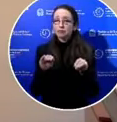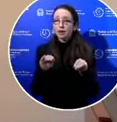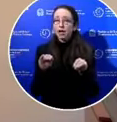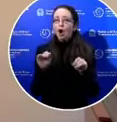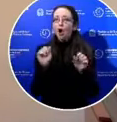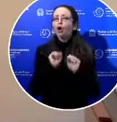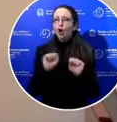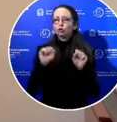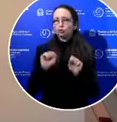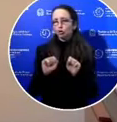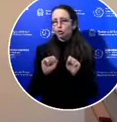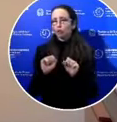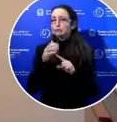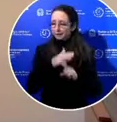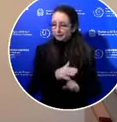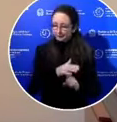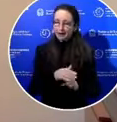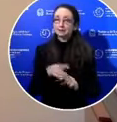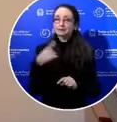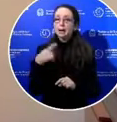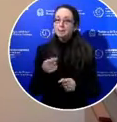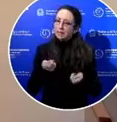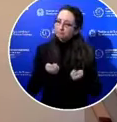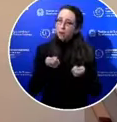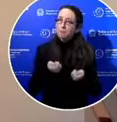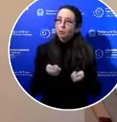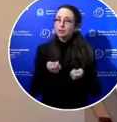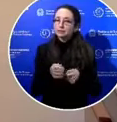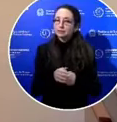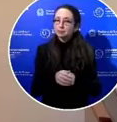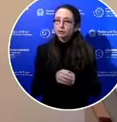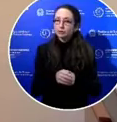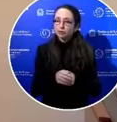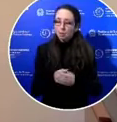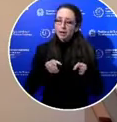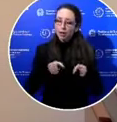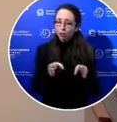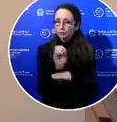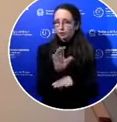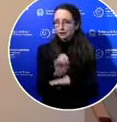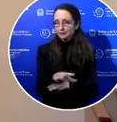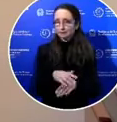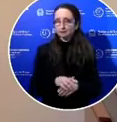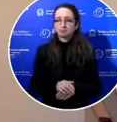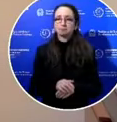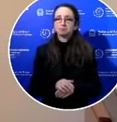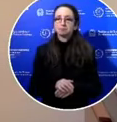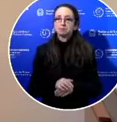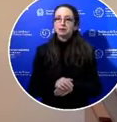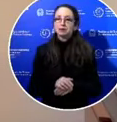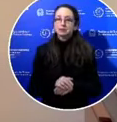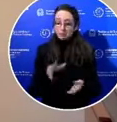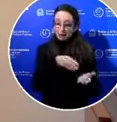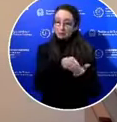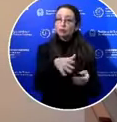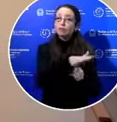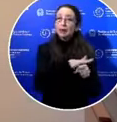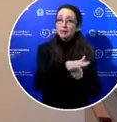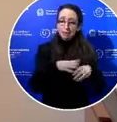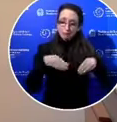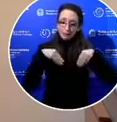le dipendenze e per il potenziamento degli avamposti educativi. Il Dipartimento per la Famiglia partecipa inoltre